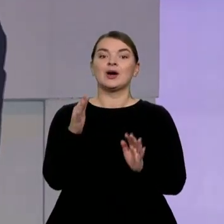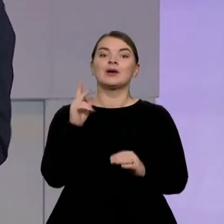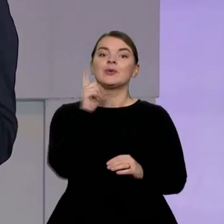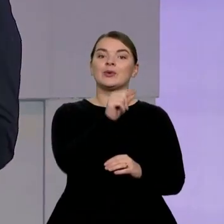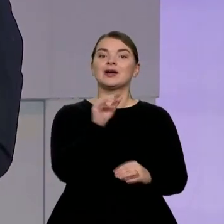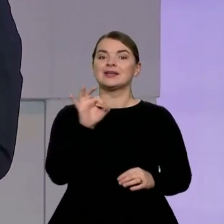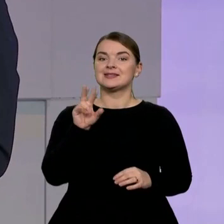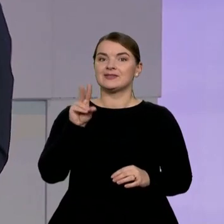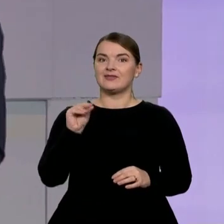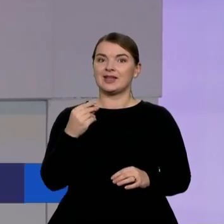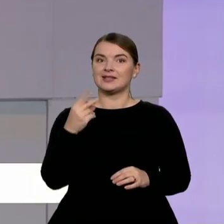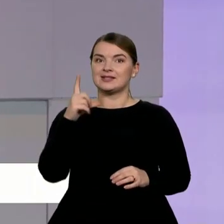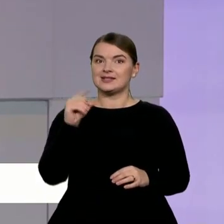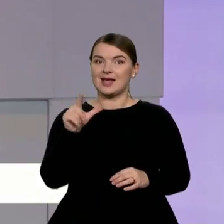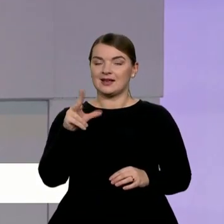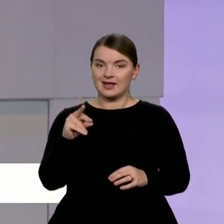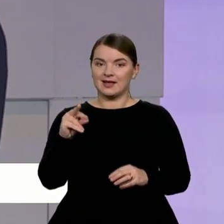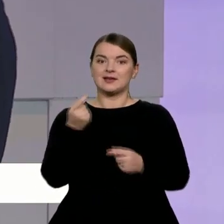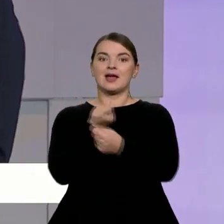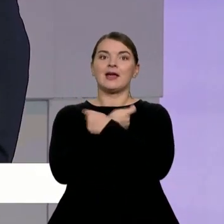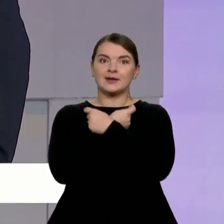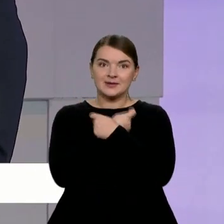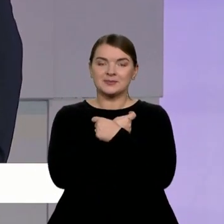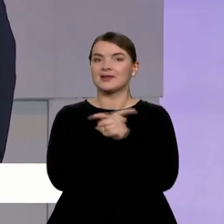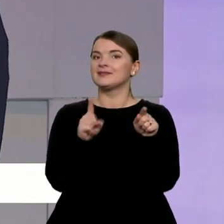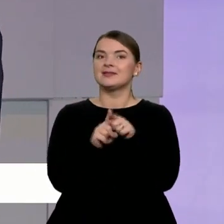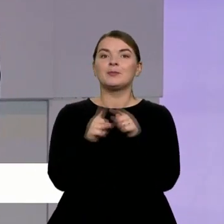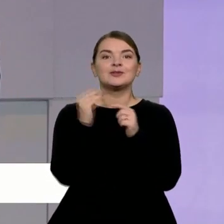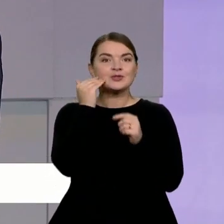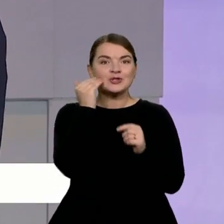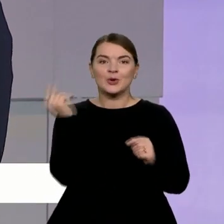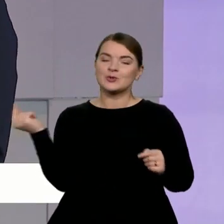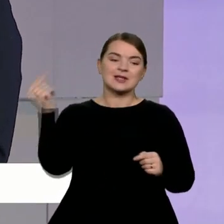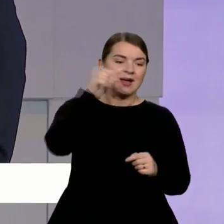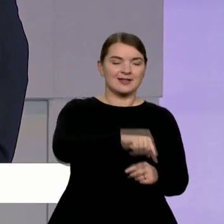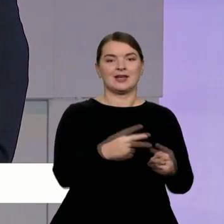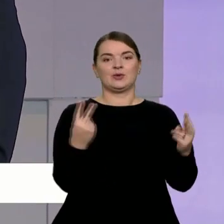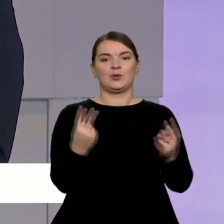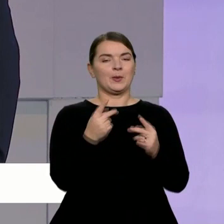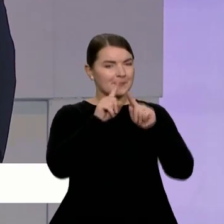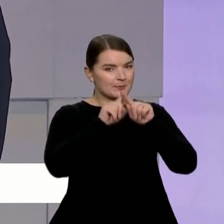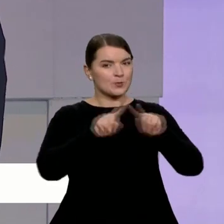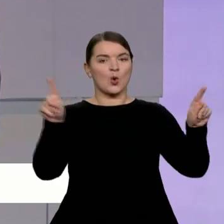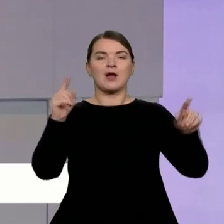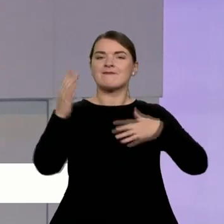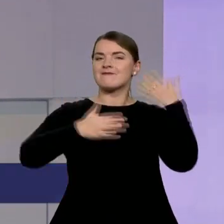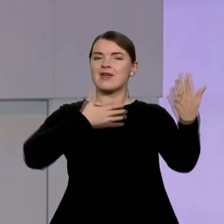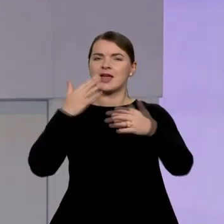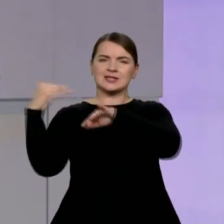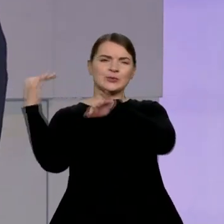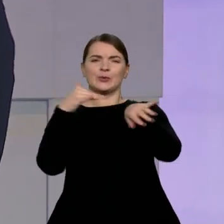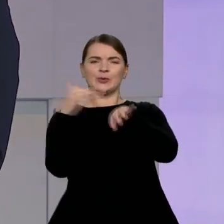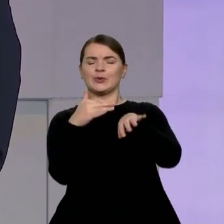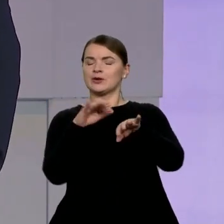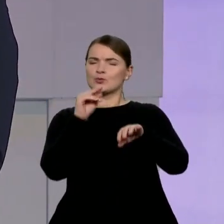Egiptą su jėgos aitvarais, tai būtinai aplanko ir Šiaulius Rėkyvos ežerą. Unikalu. Vėjas pučia puikiai ir visus kviečiu būtinai